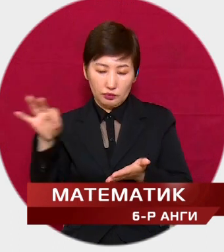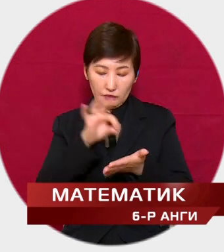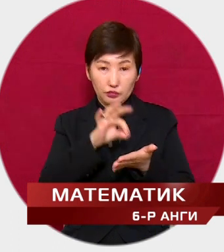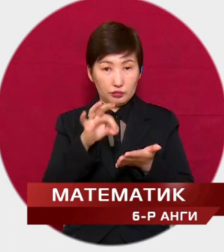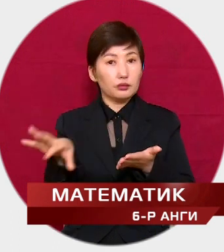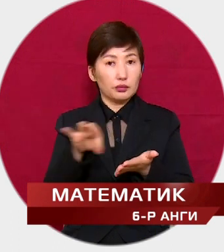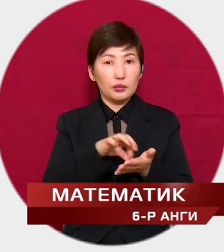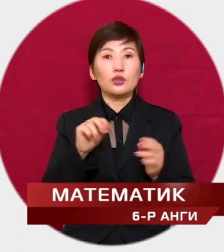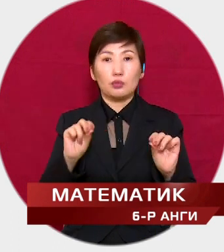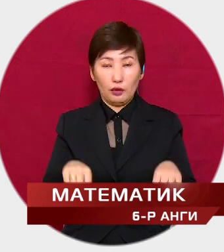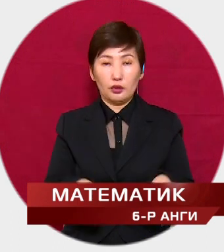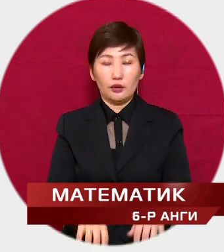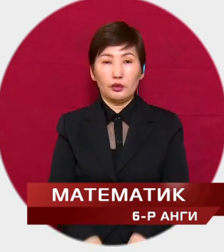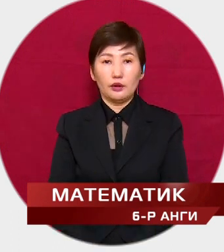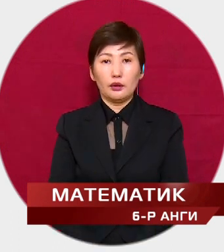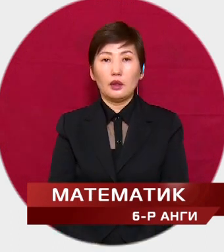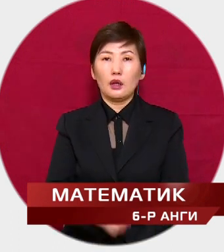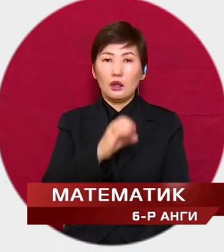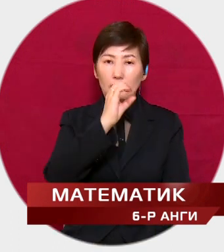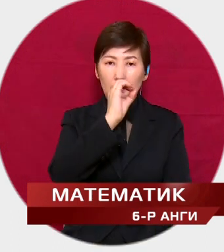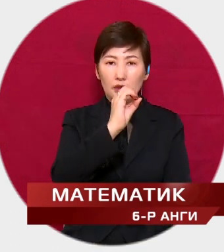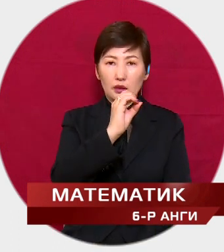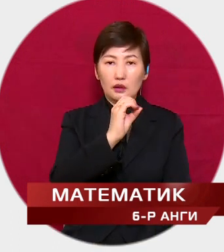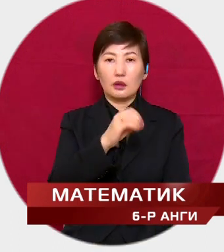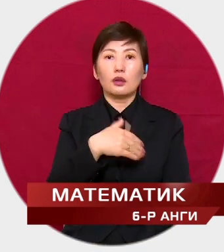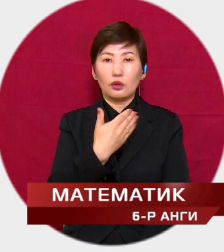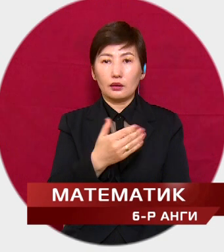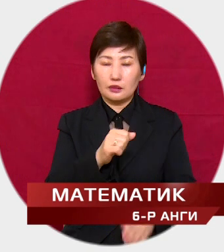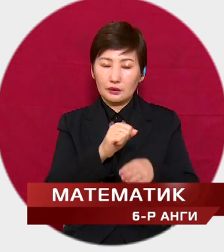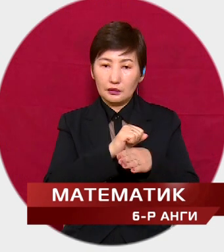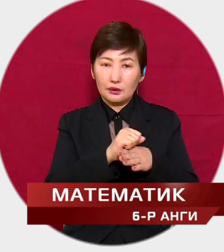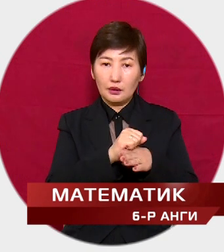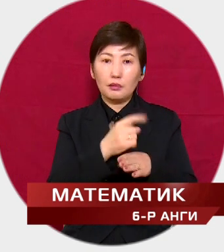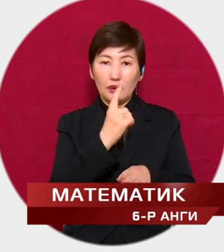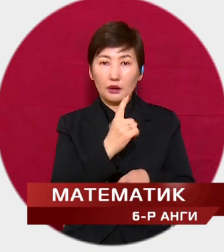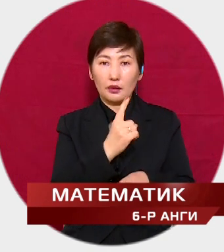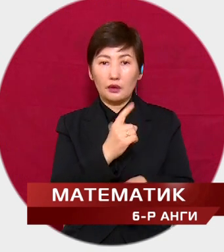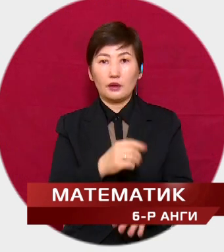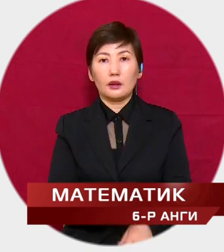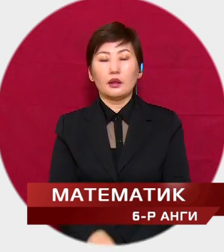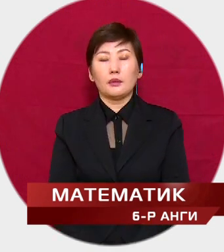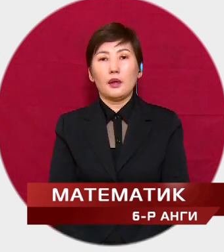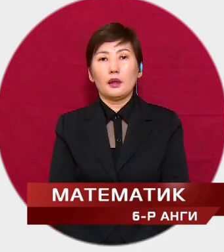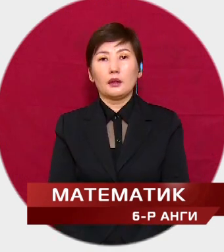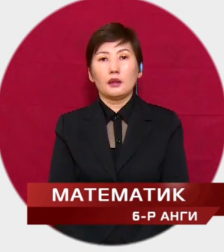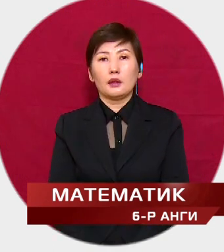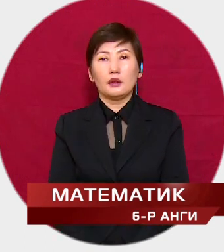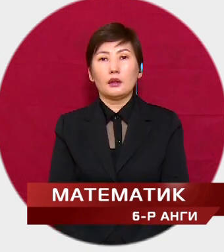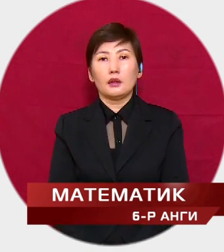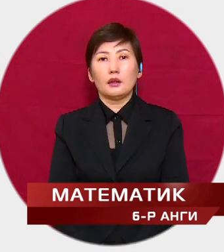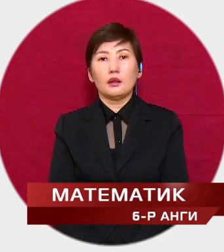За. За тэг гэсэн өгдөл давтамж нь 1 байгаа учраас 1 удаа байна гэсэн үг.